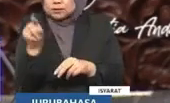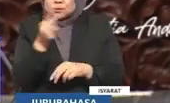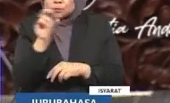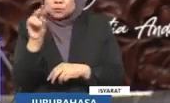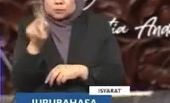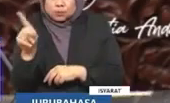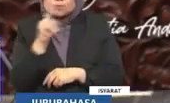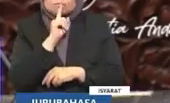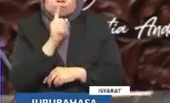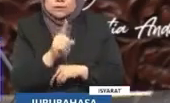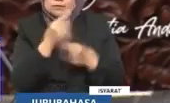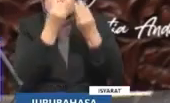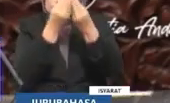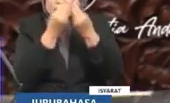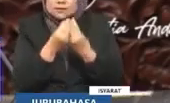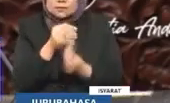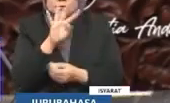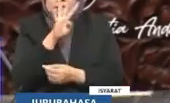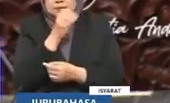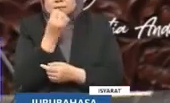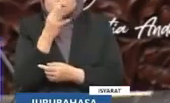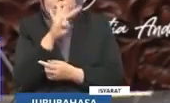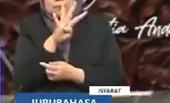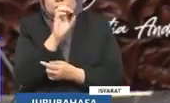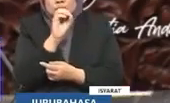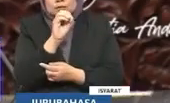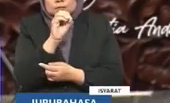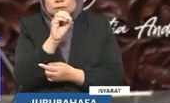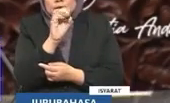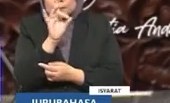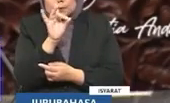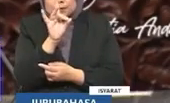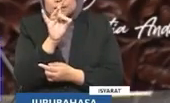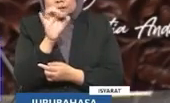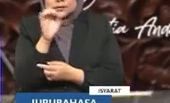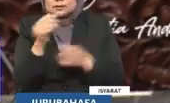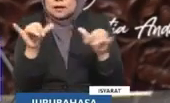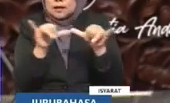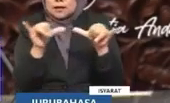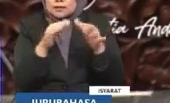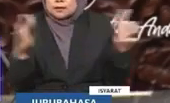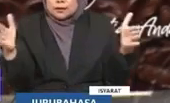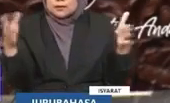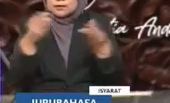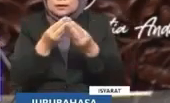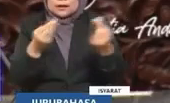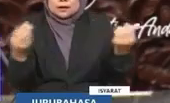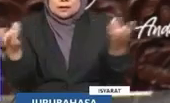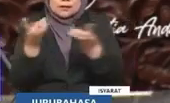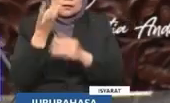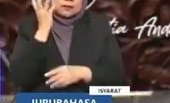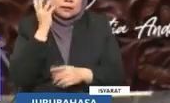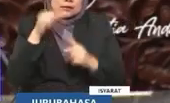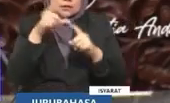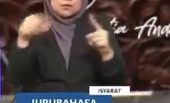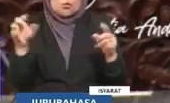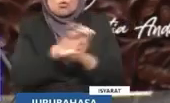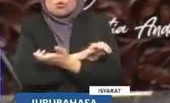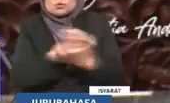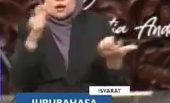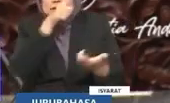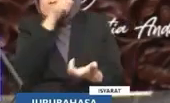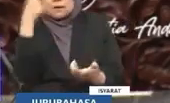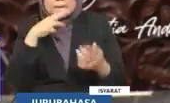2000-2020 satu sebanyak 40800 28 hektar tanaman tadi Nda